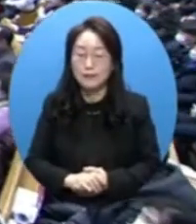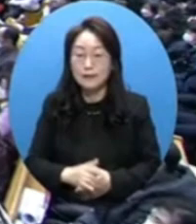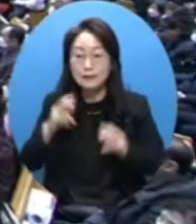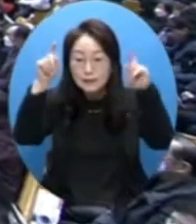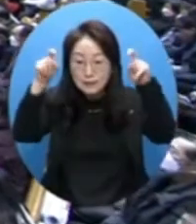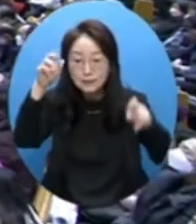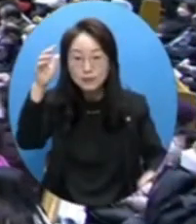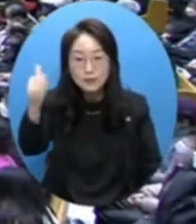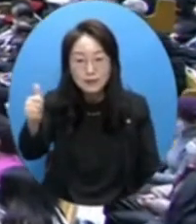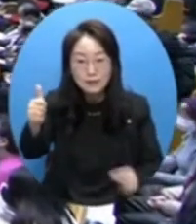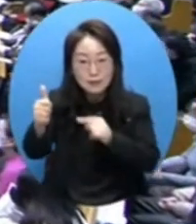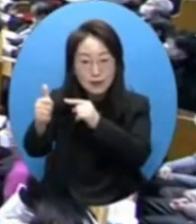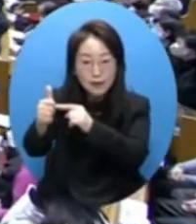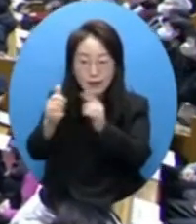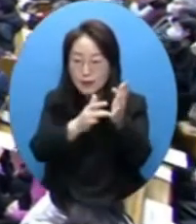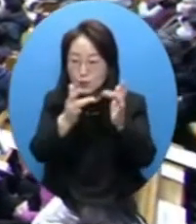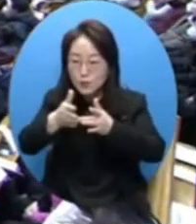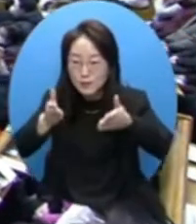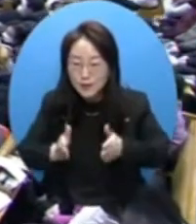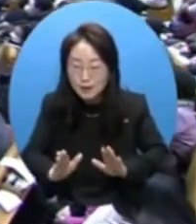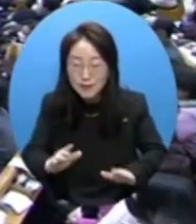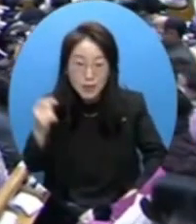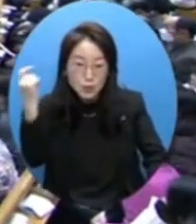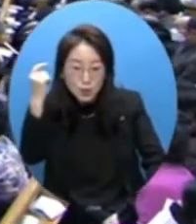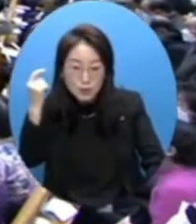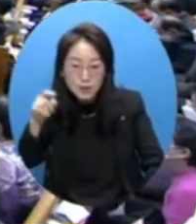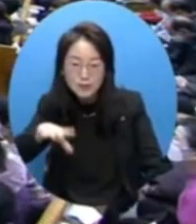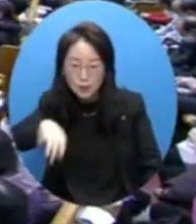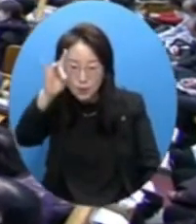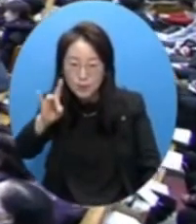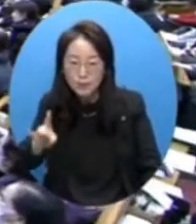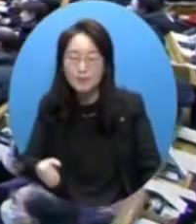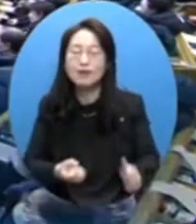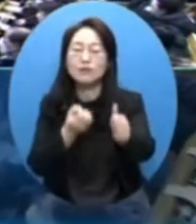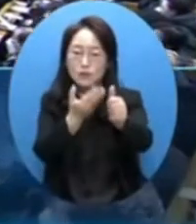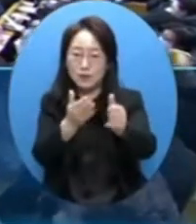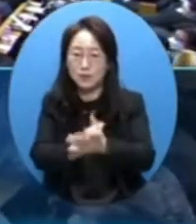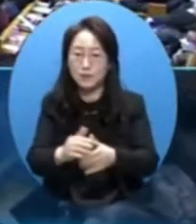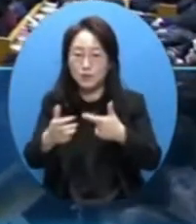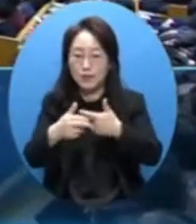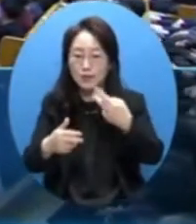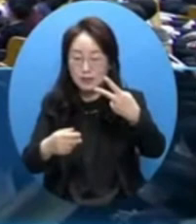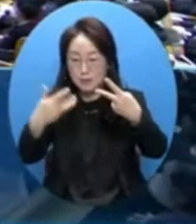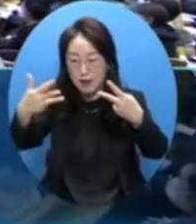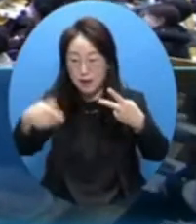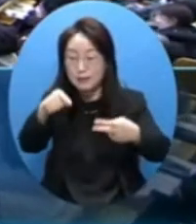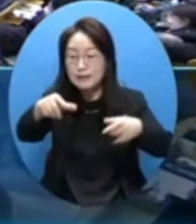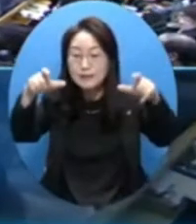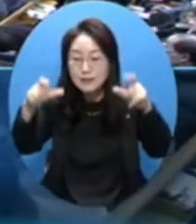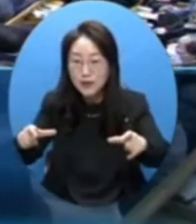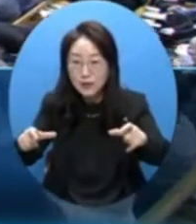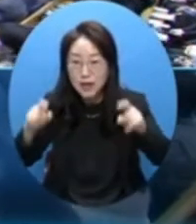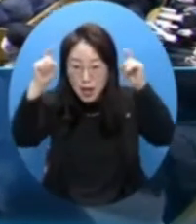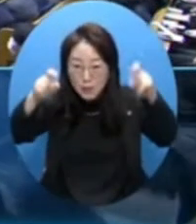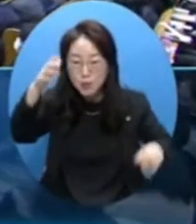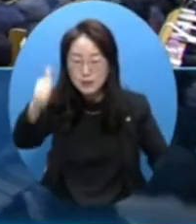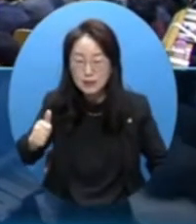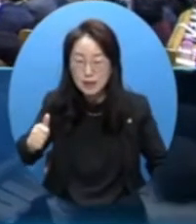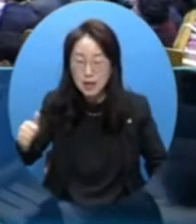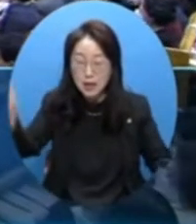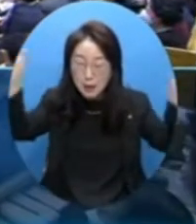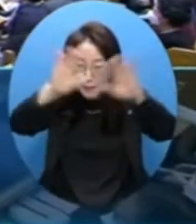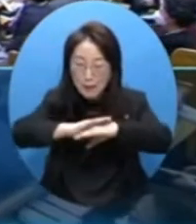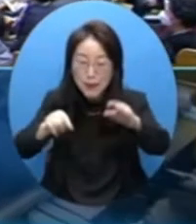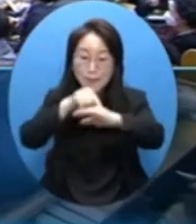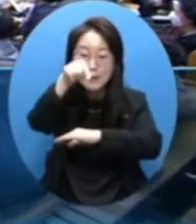예수님 탄생의 소식이 먼저 전해졌습니다 누가 위장 8절입니다 그 지역에 목자들이